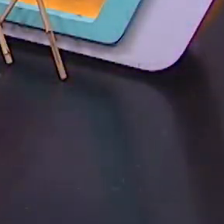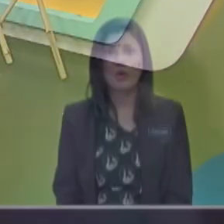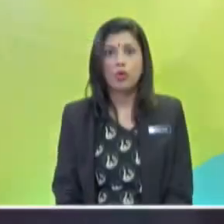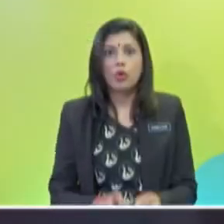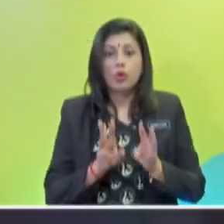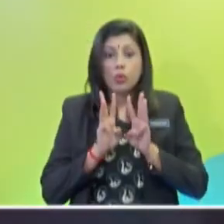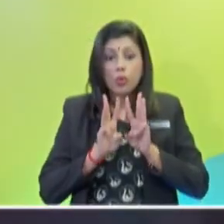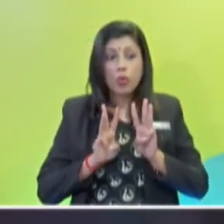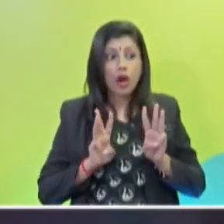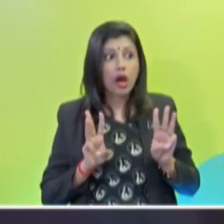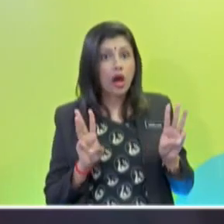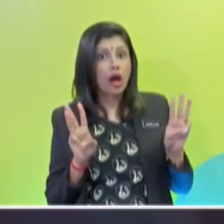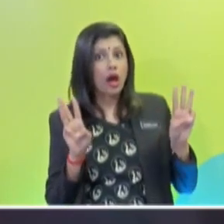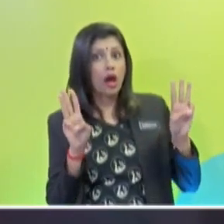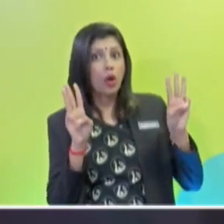Fuyo,